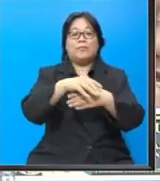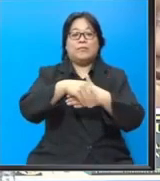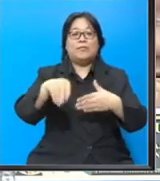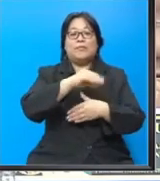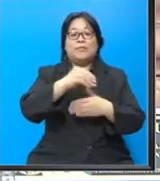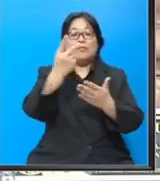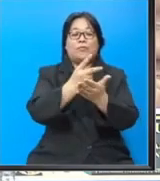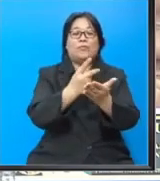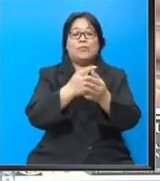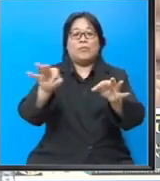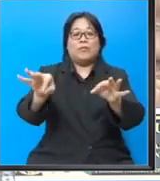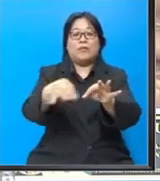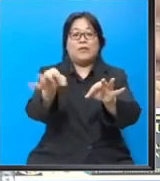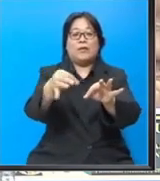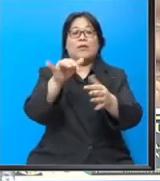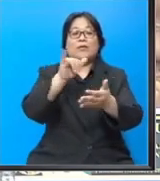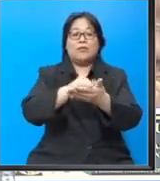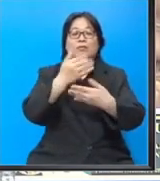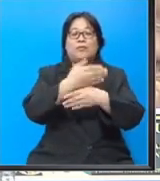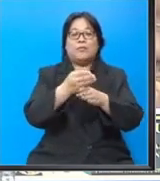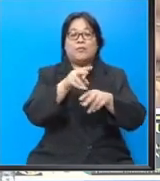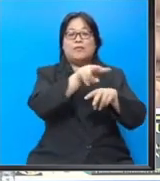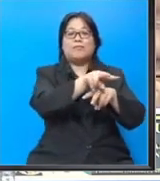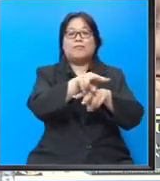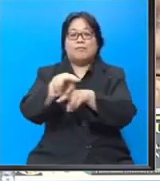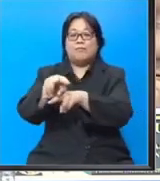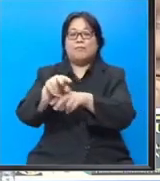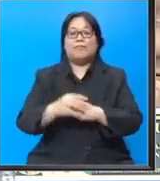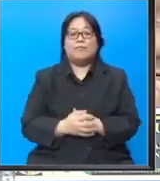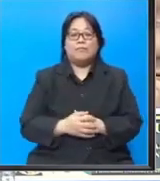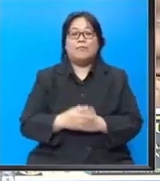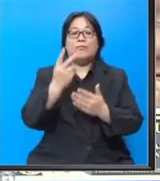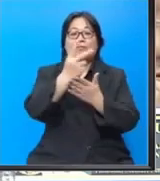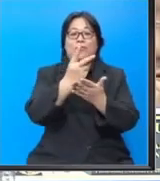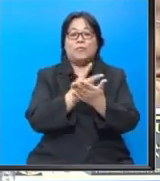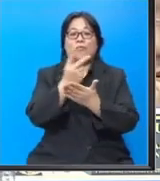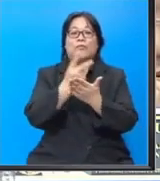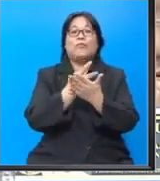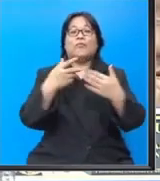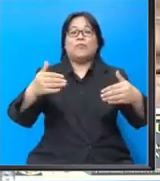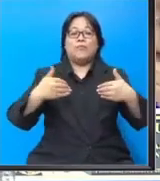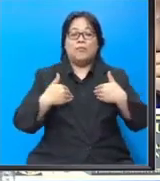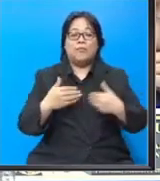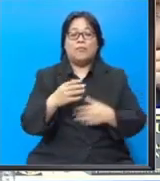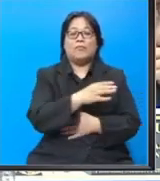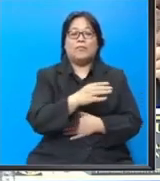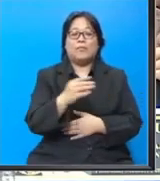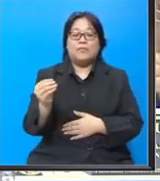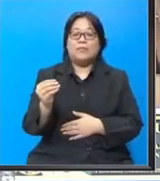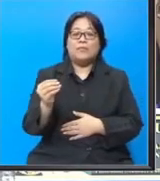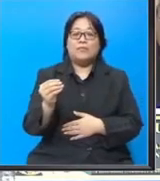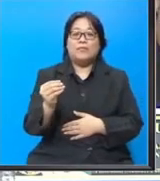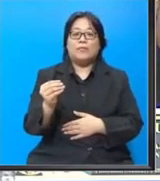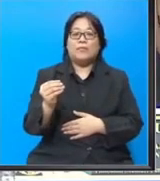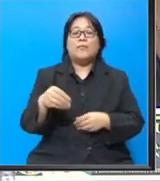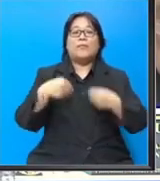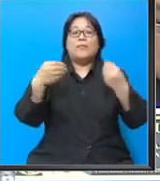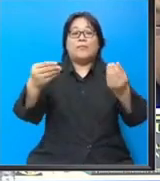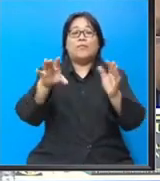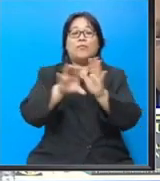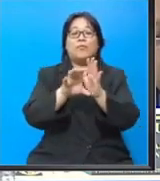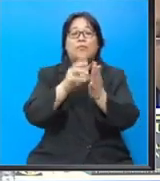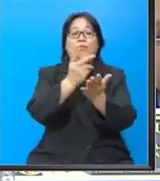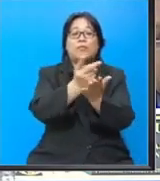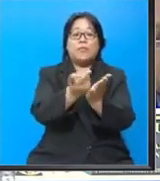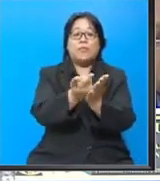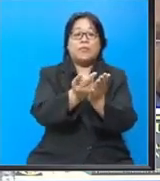juga dengan kursus menjahit ini adalah bentuk-bentuk pemantauan yang mana proses khusus yang telah Hai dan juga m membuat cake